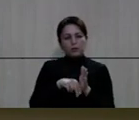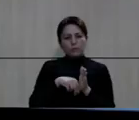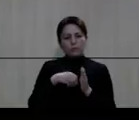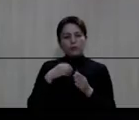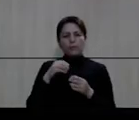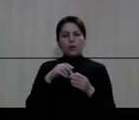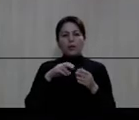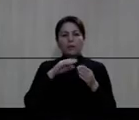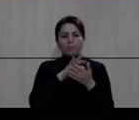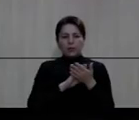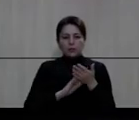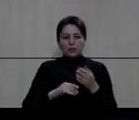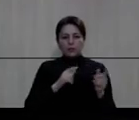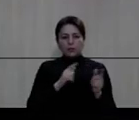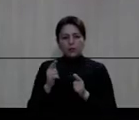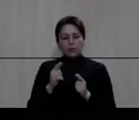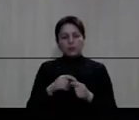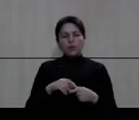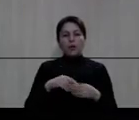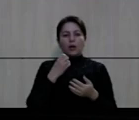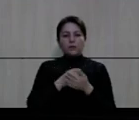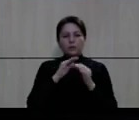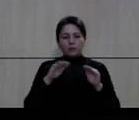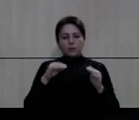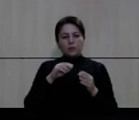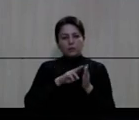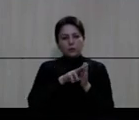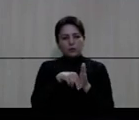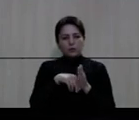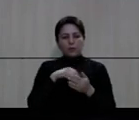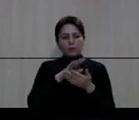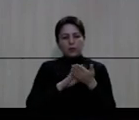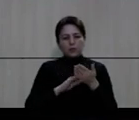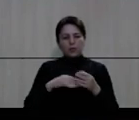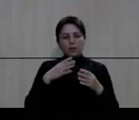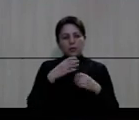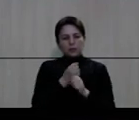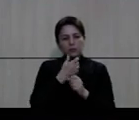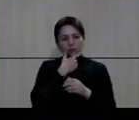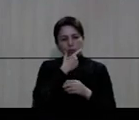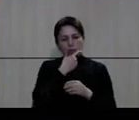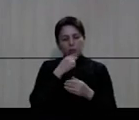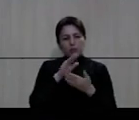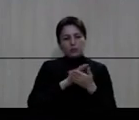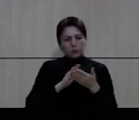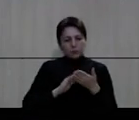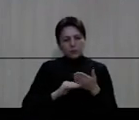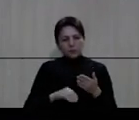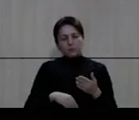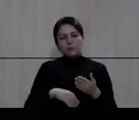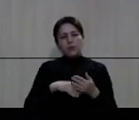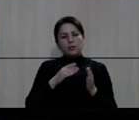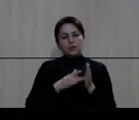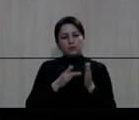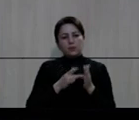Aziz o'quvchilar, ma'lumotnoma matnini qisqa, londa tarzda chiroyli husnixat bilan